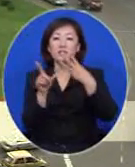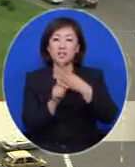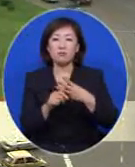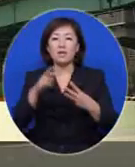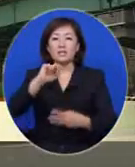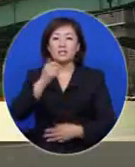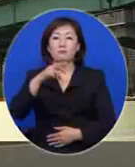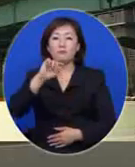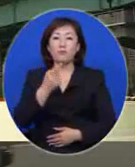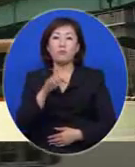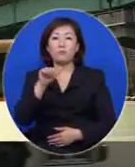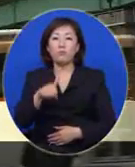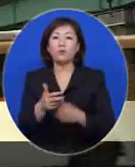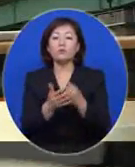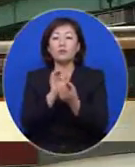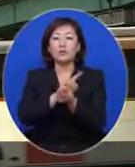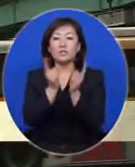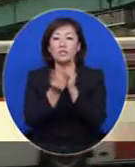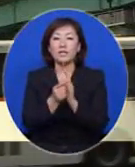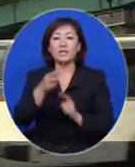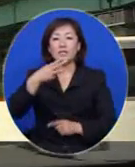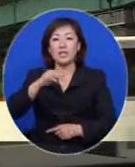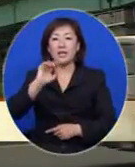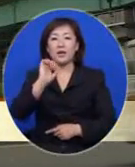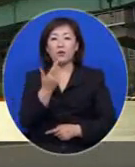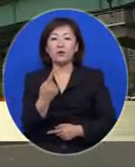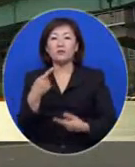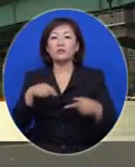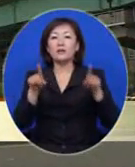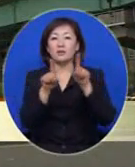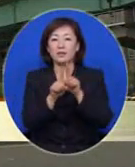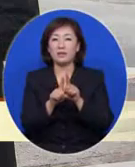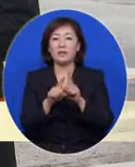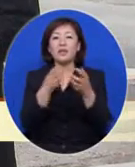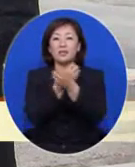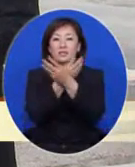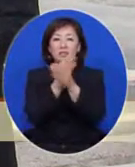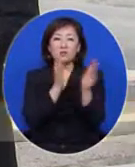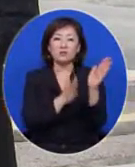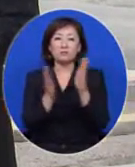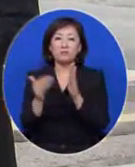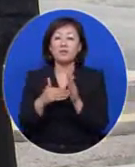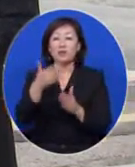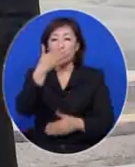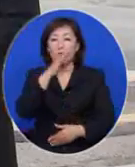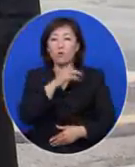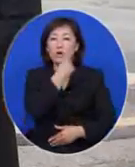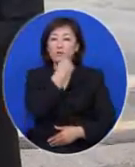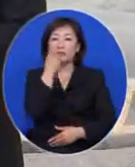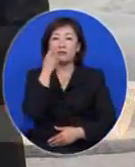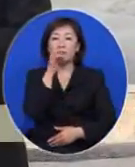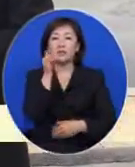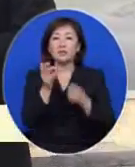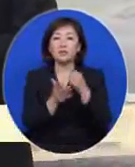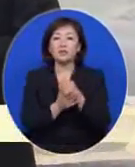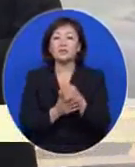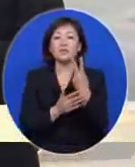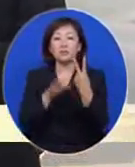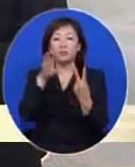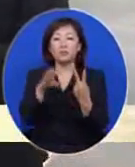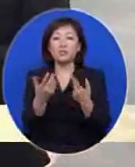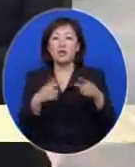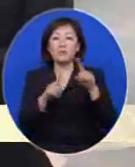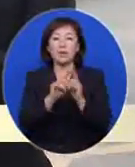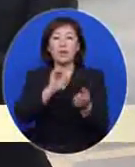로터리, 같은 해 11월에는 태화 로터리에도 신호체계를 도입했습니다. 효과가 입증되자 울산시는 이 같은 이면도로